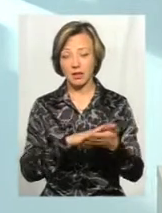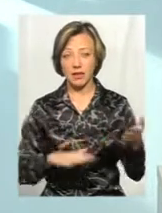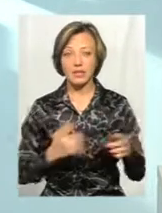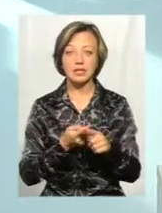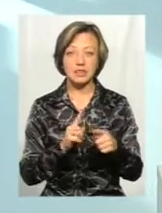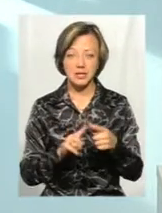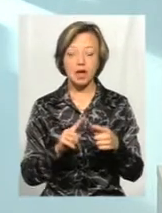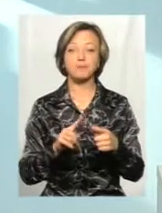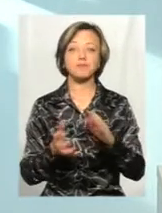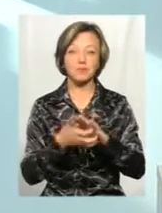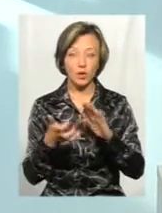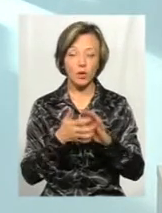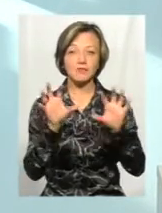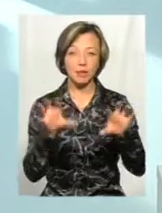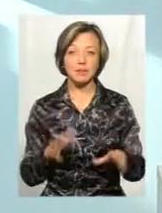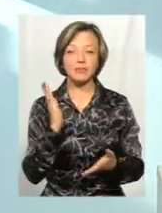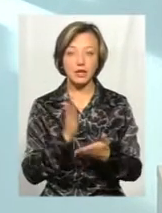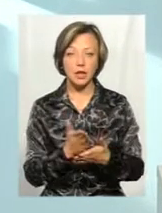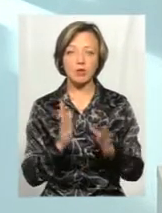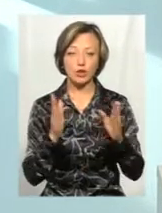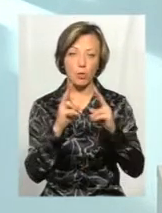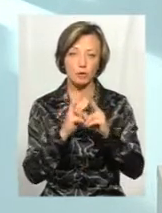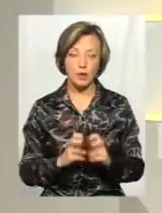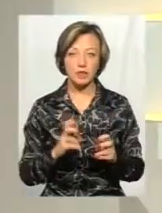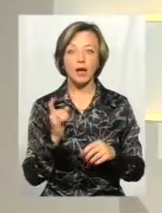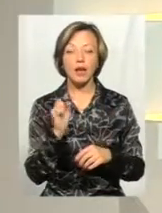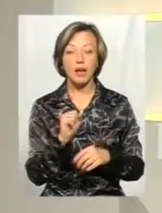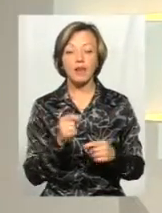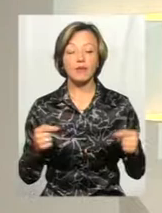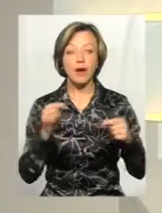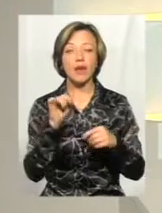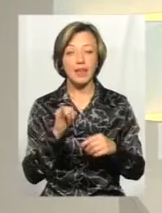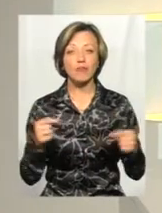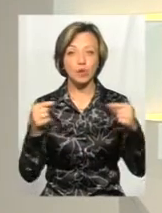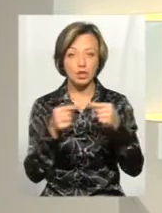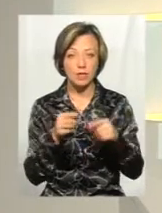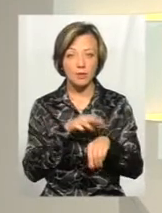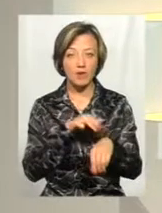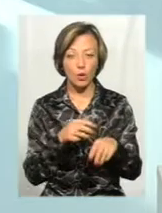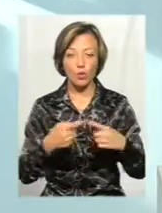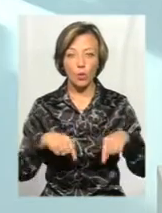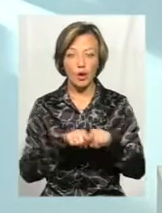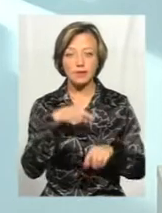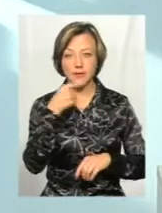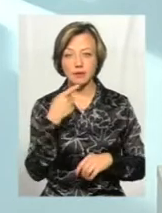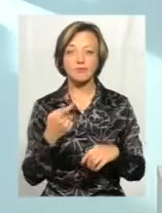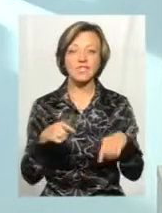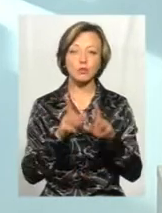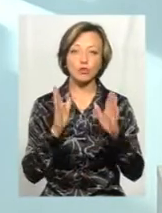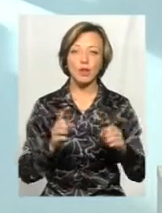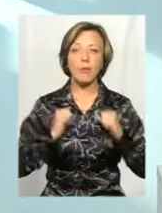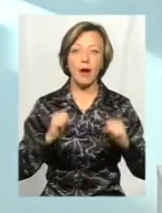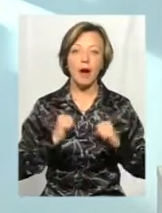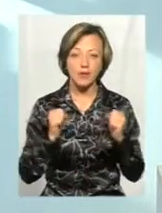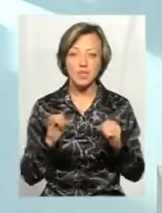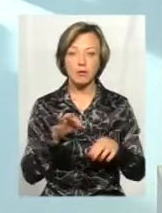ця прогалина дійсно існує, і ми будемо з нею розбиратися. В той же час правоохоронні органи сьогодні зауважили, що вони все ж таки будуть